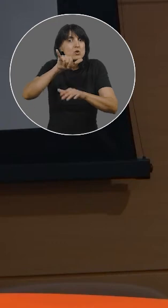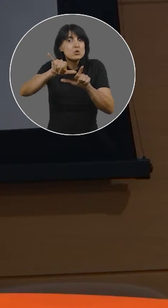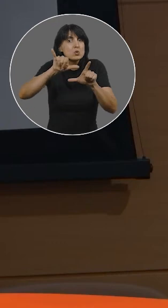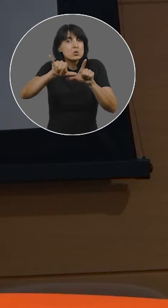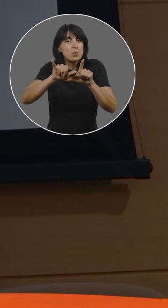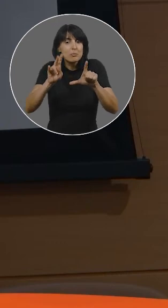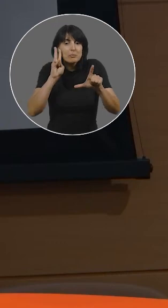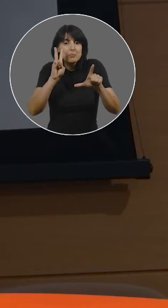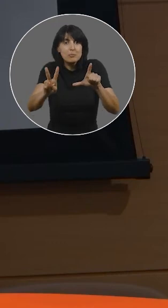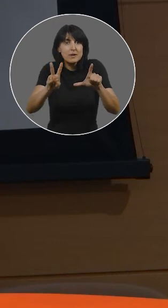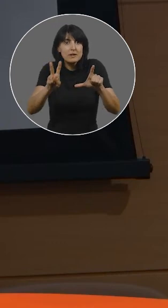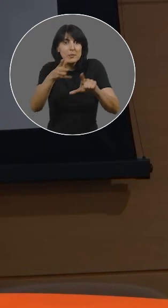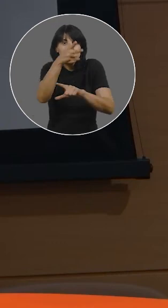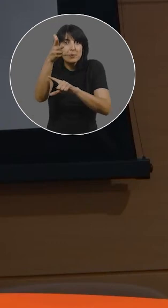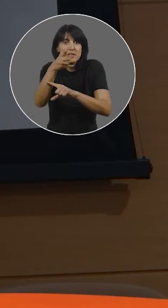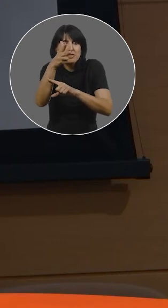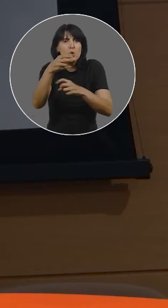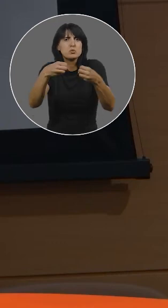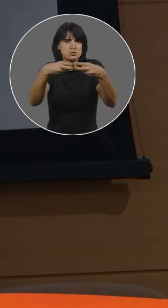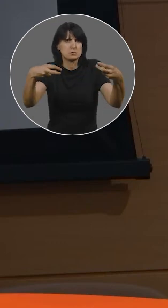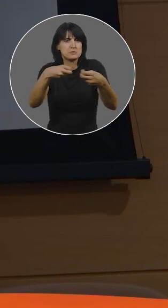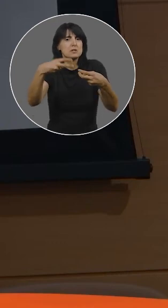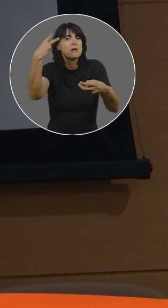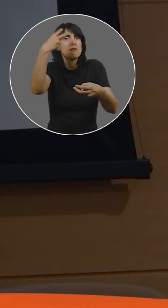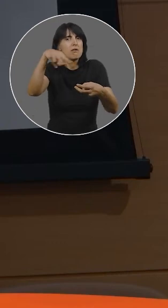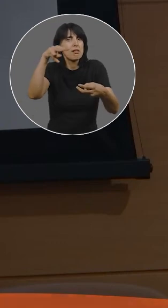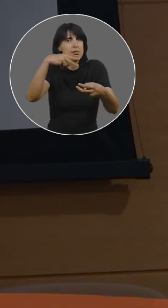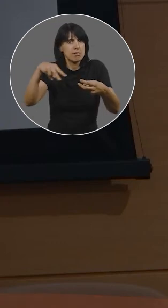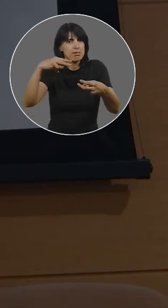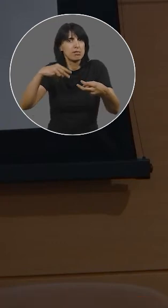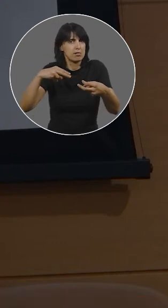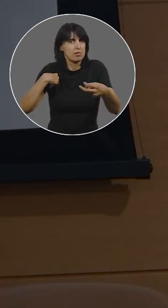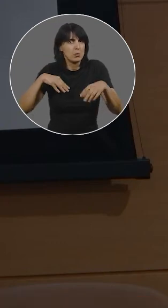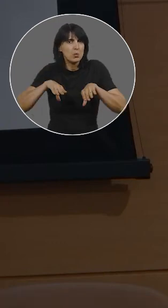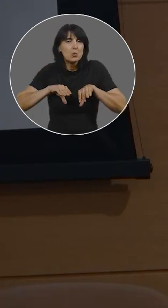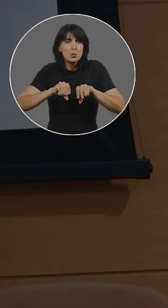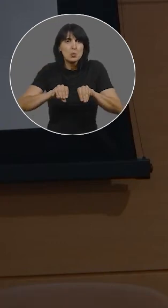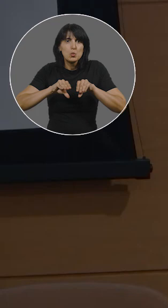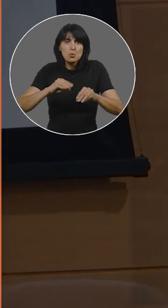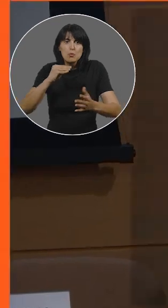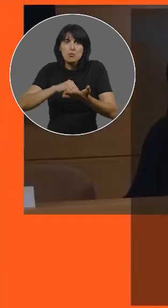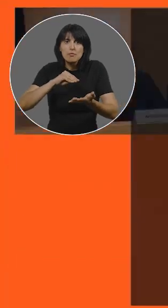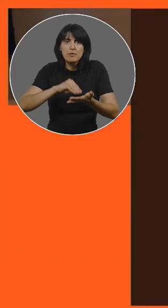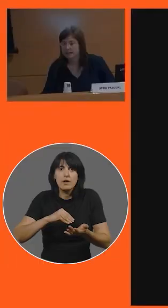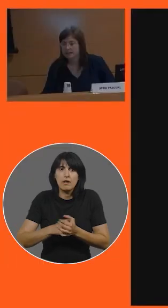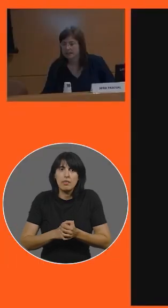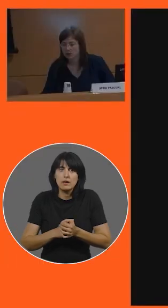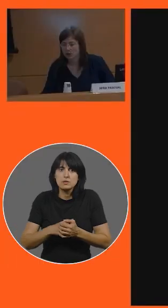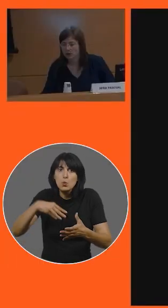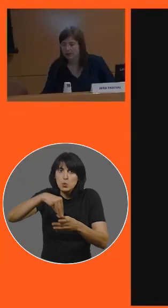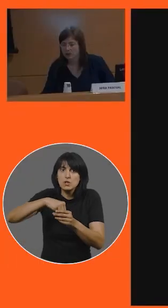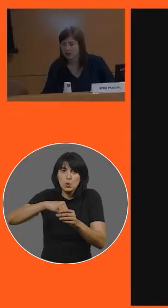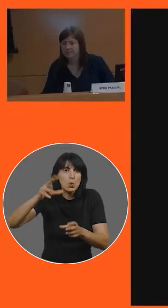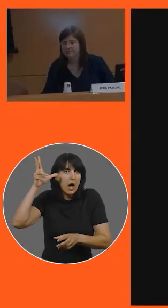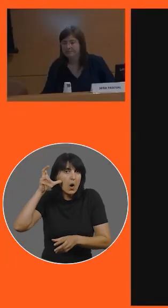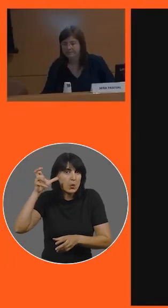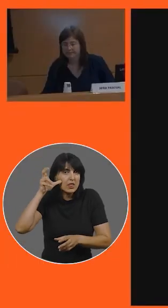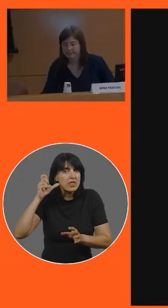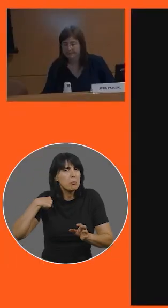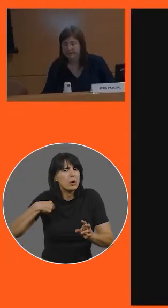als vídeos de YouTube o a qualsevol altra plataforma per poder accedir a continguts que són